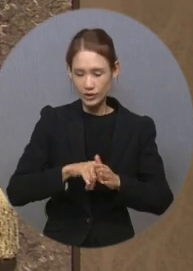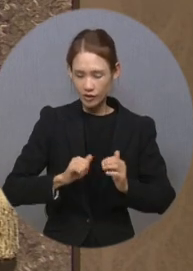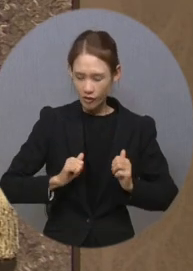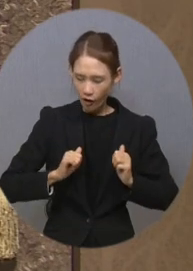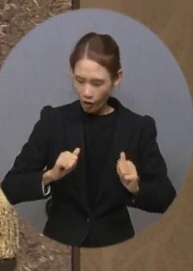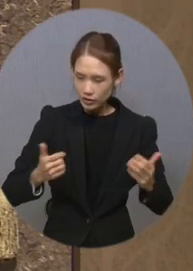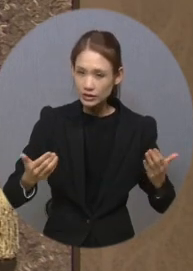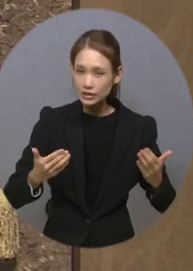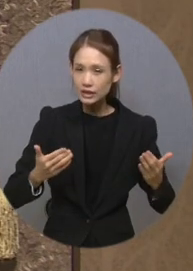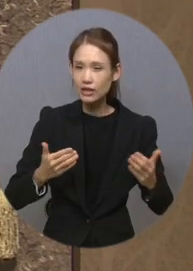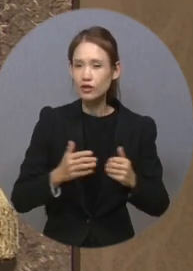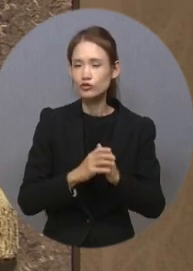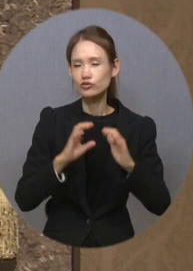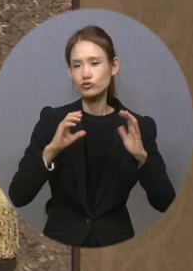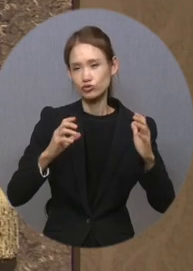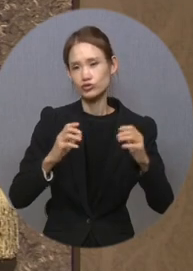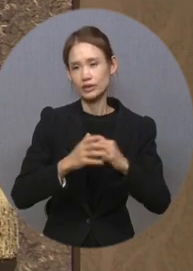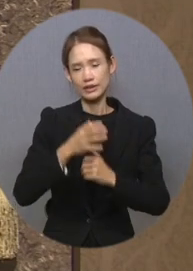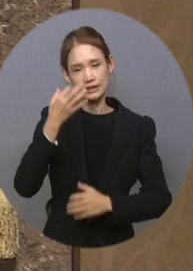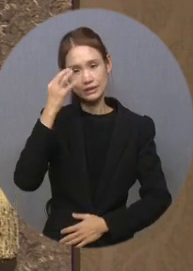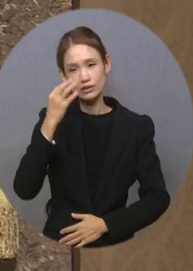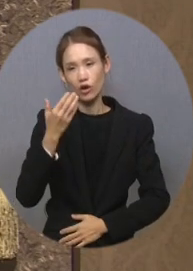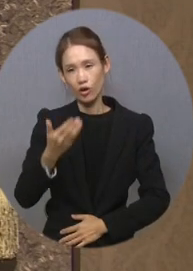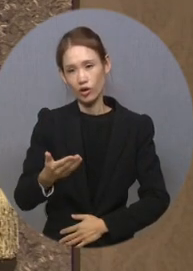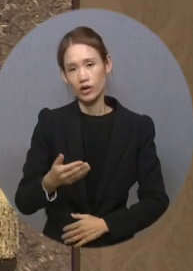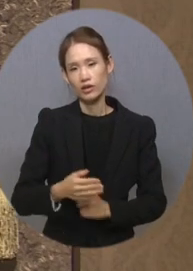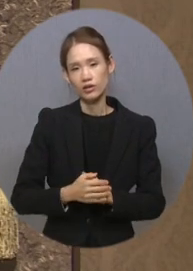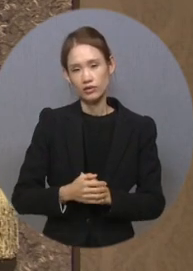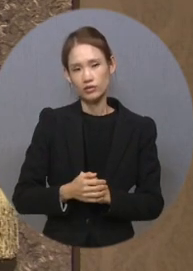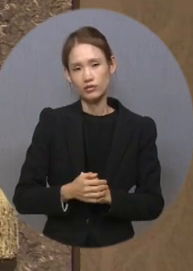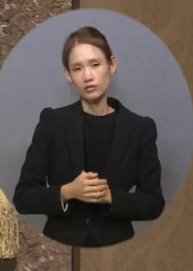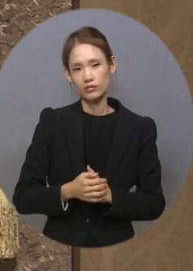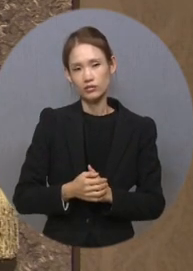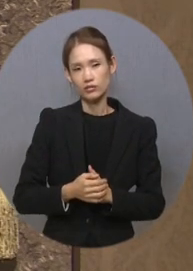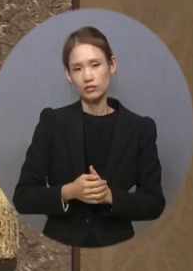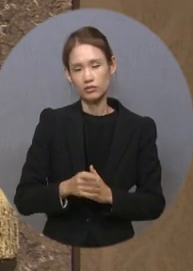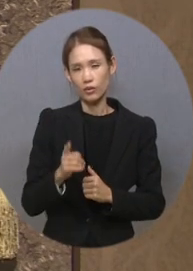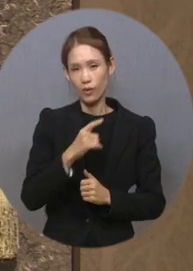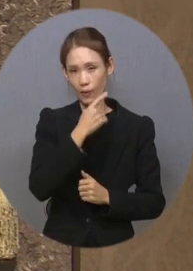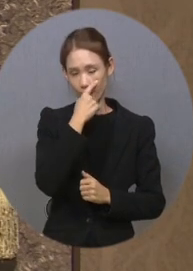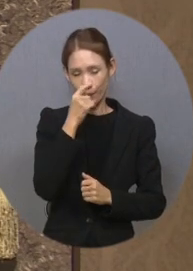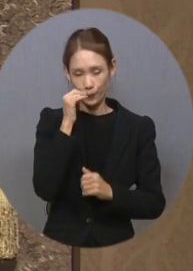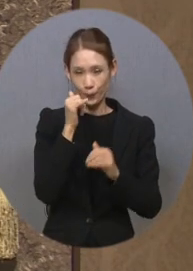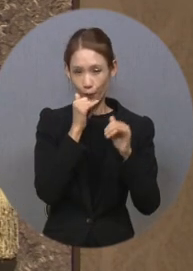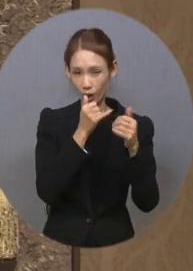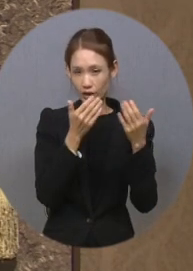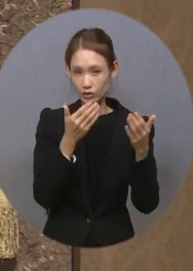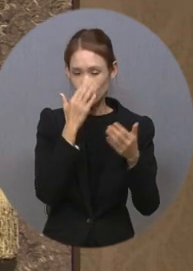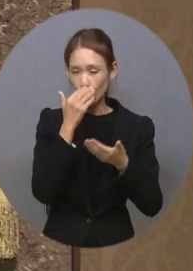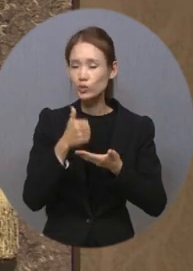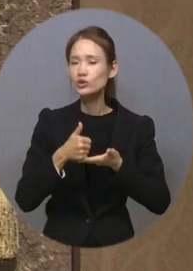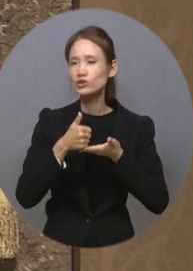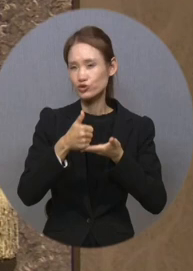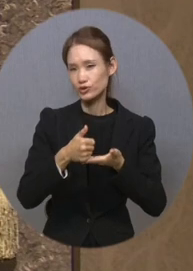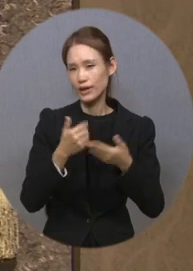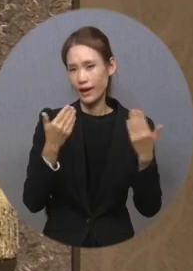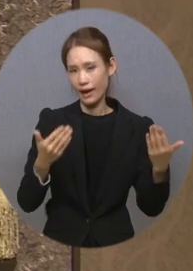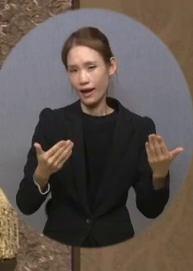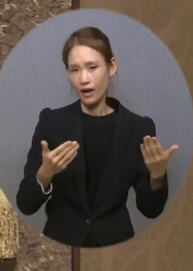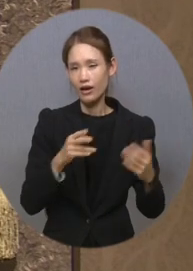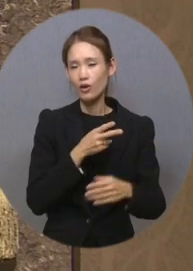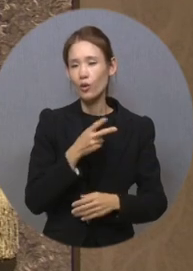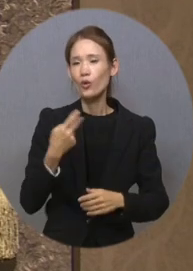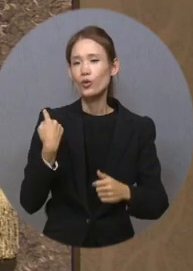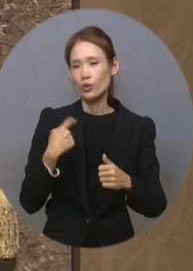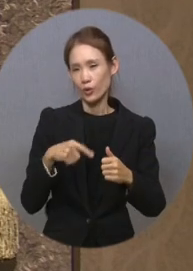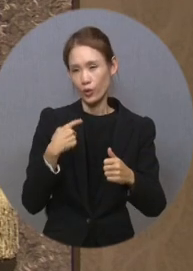이렇게 국가가 인정을 해주고 그 하나의 보상을 해주고 존중을 해주는구나. 이게 네. 교육인